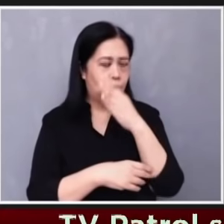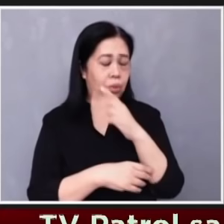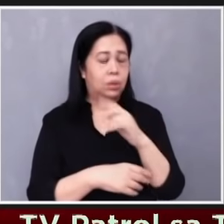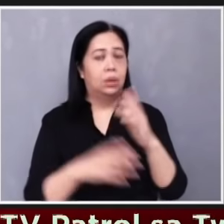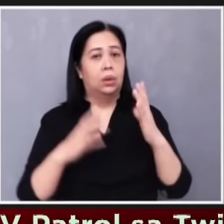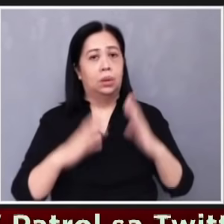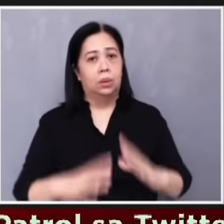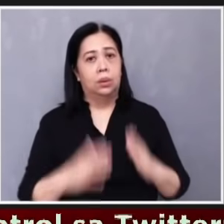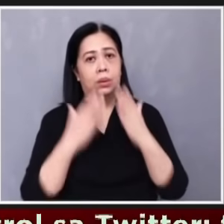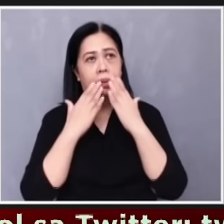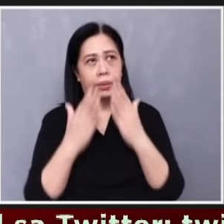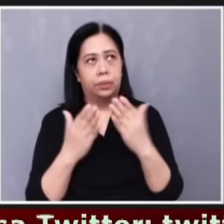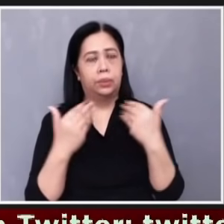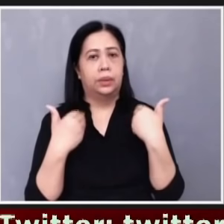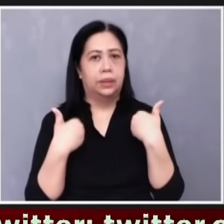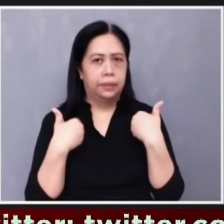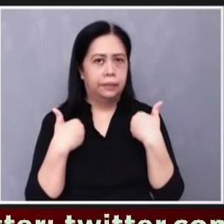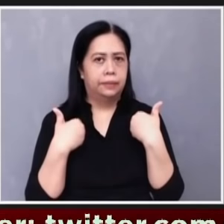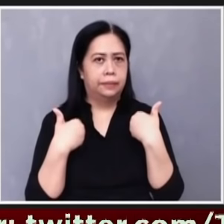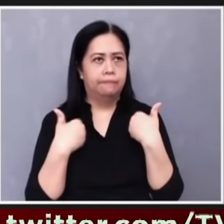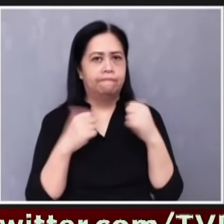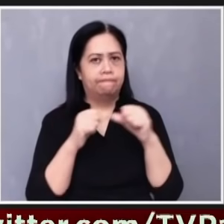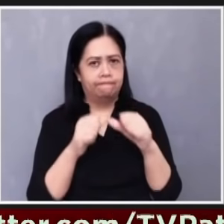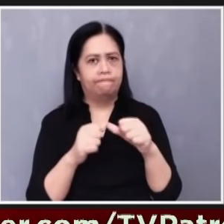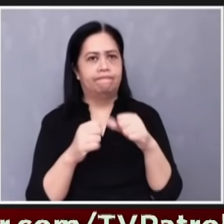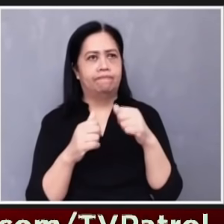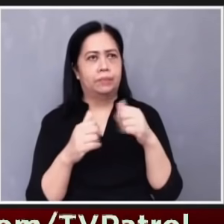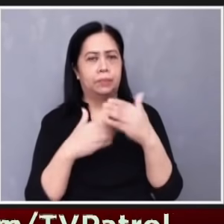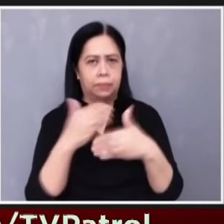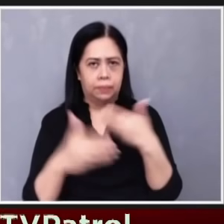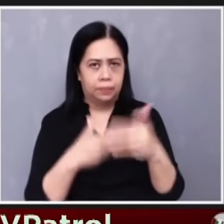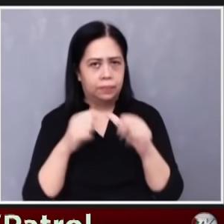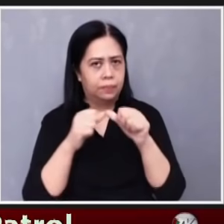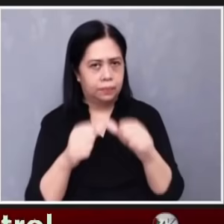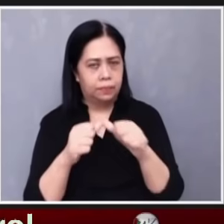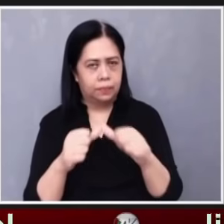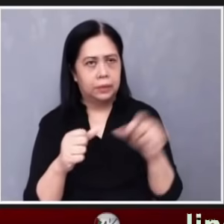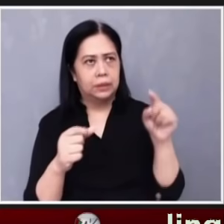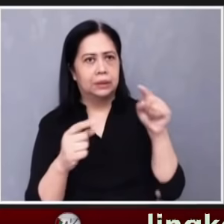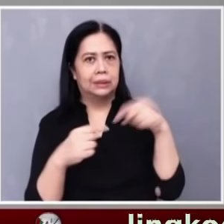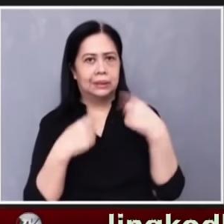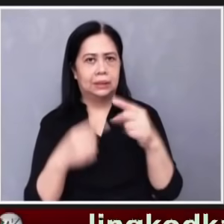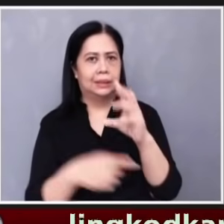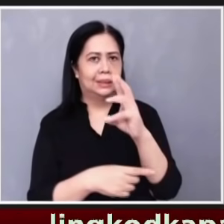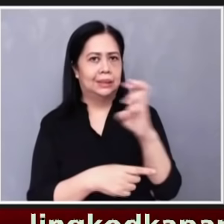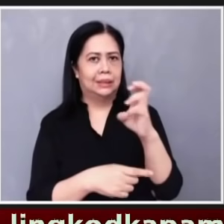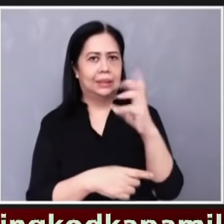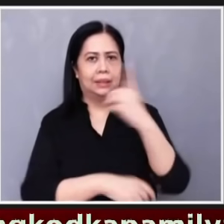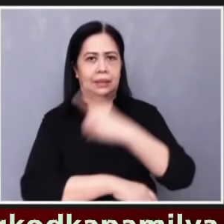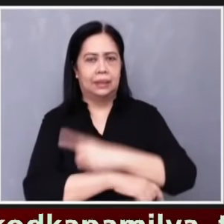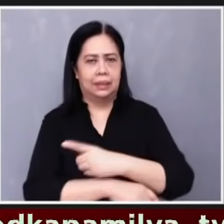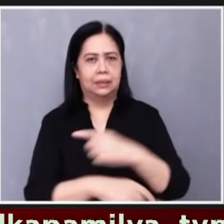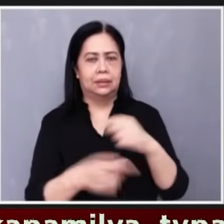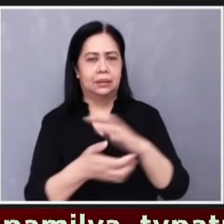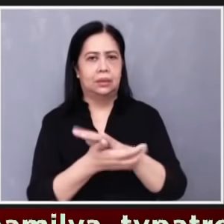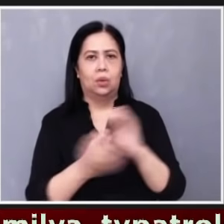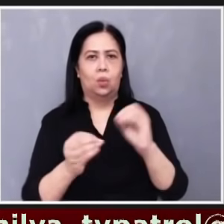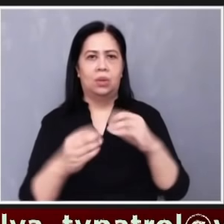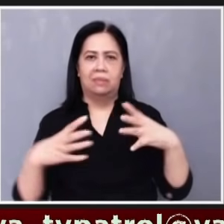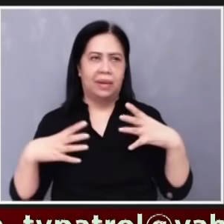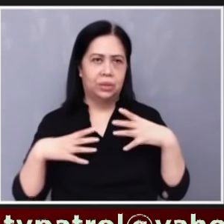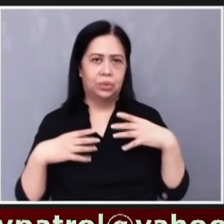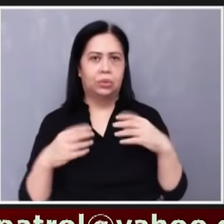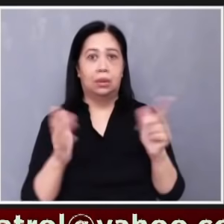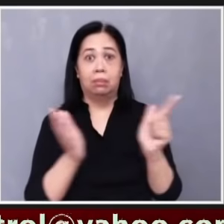we have not stopped operating since 600 days of the pandemic. Walang bakasyon, bawal